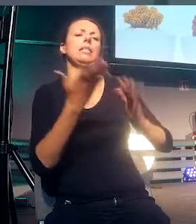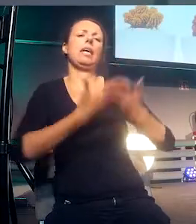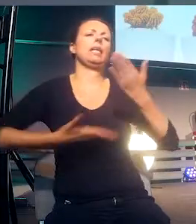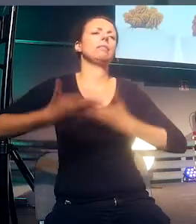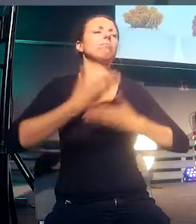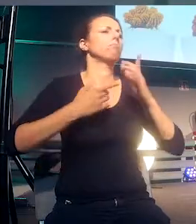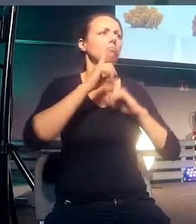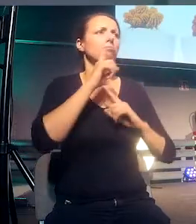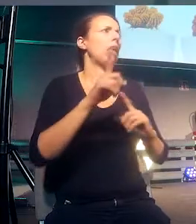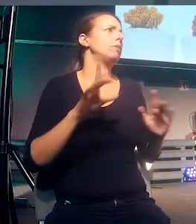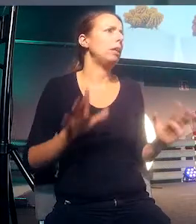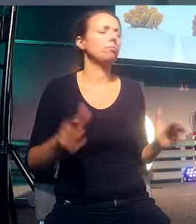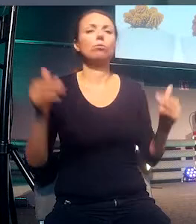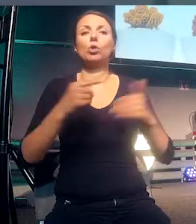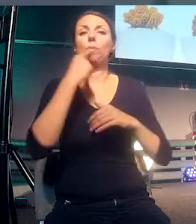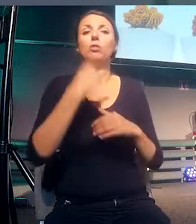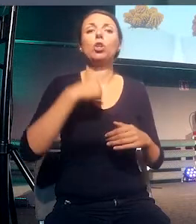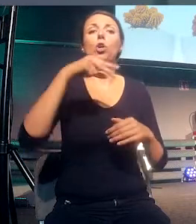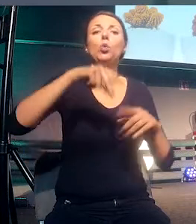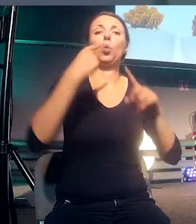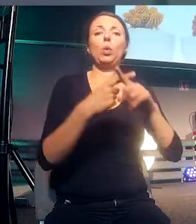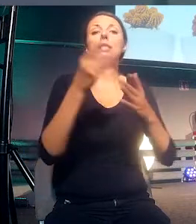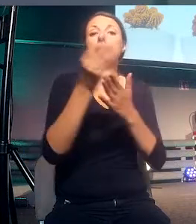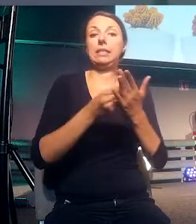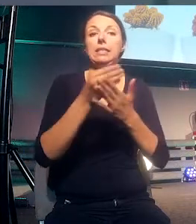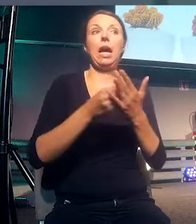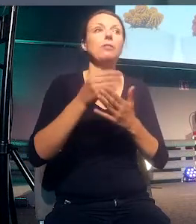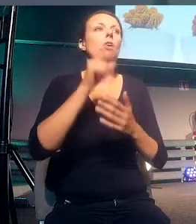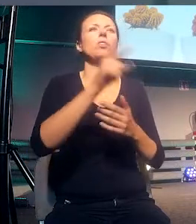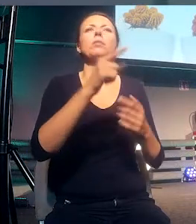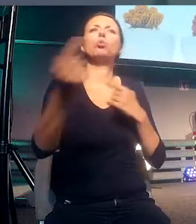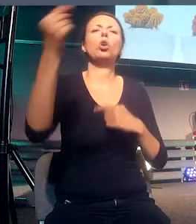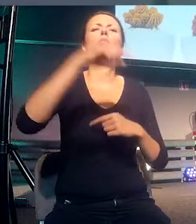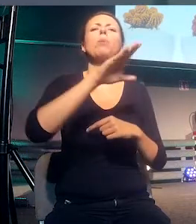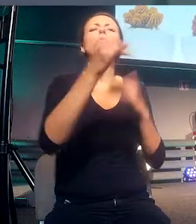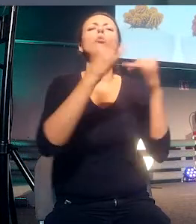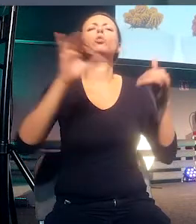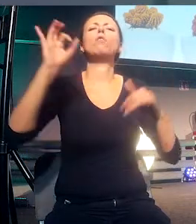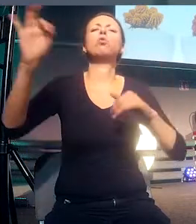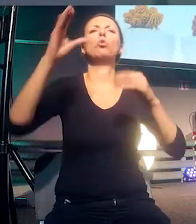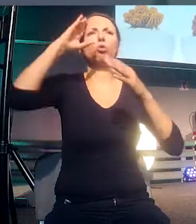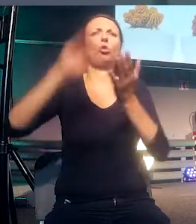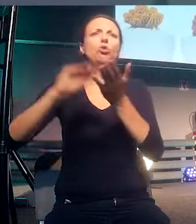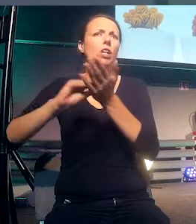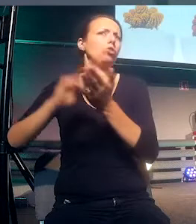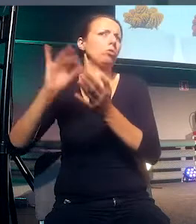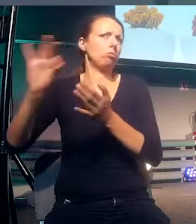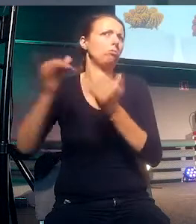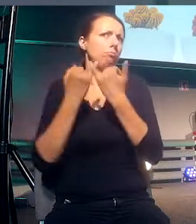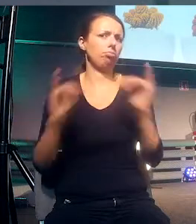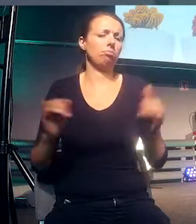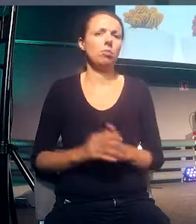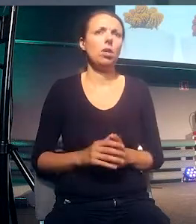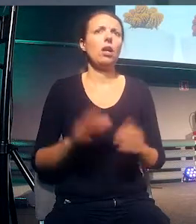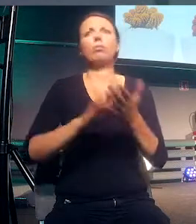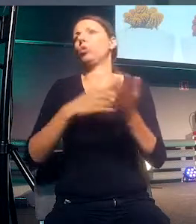to potwierdzić, że UX designerzy przychodzą z bardzo różnym backgroundem do firm. Wielu na przykład kończy